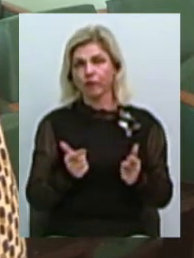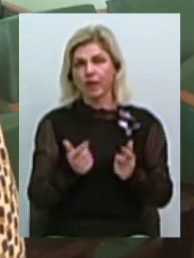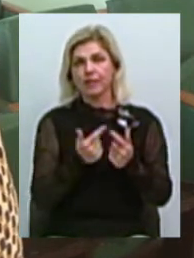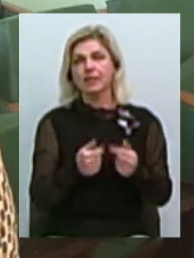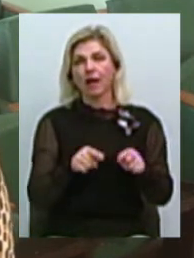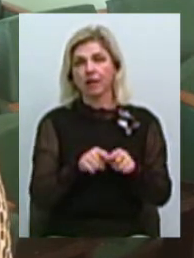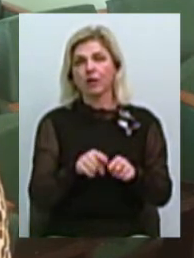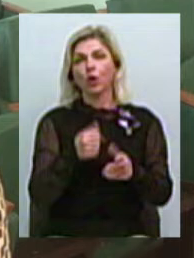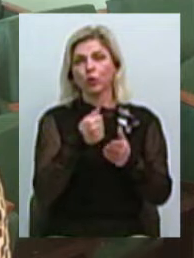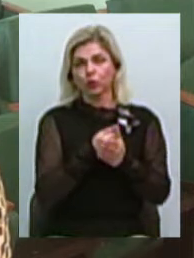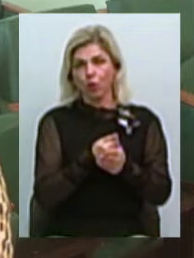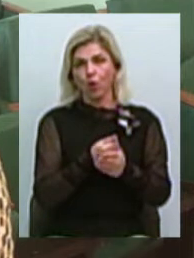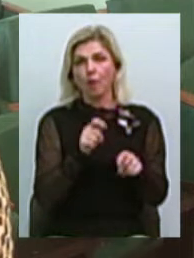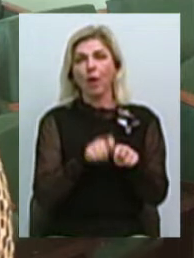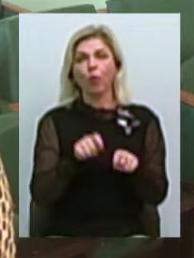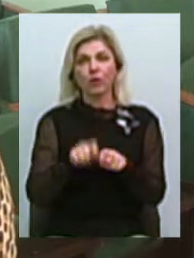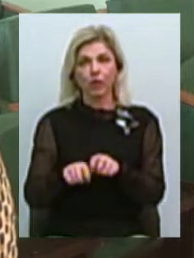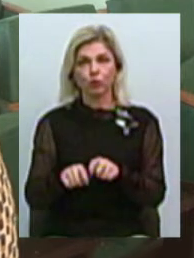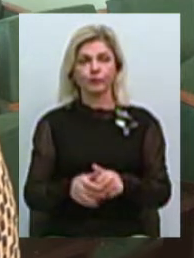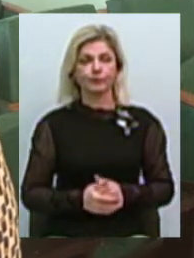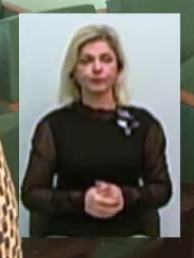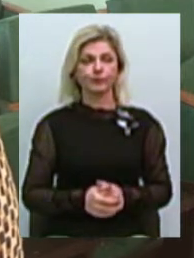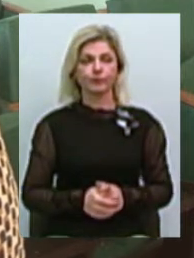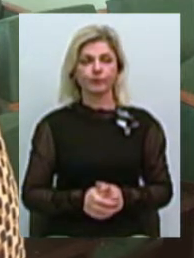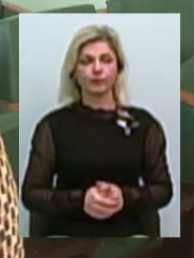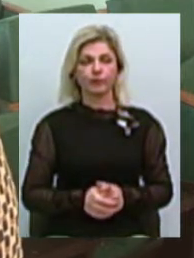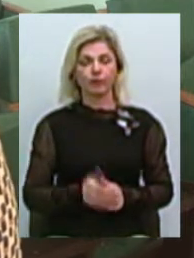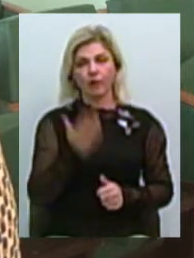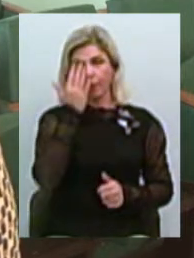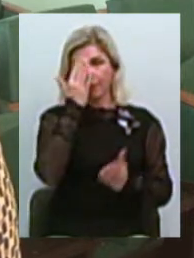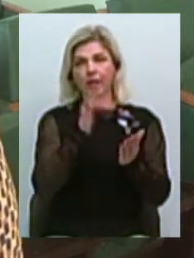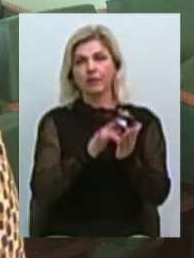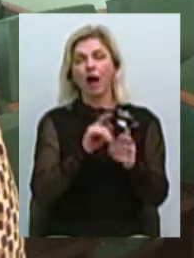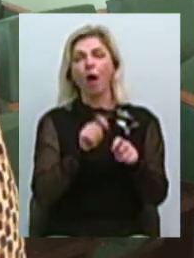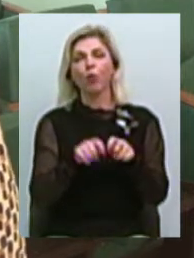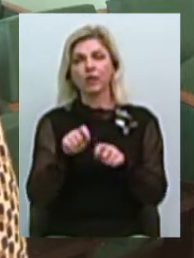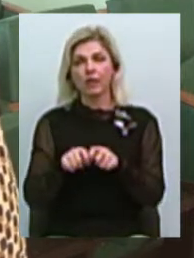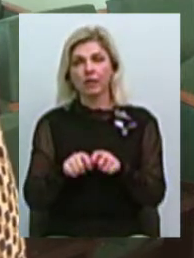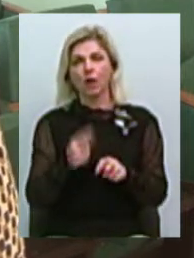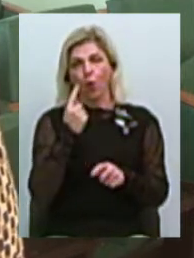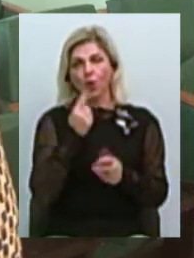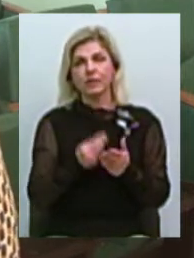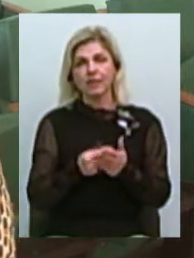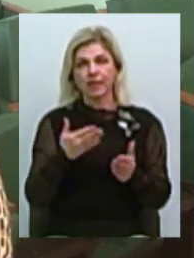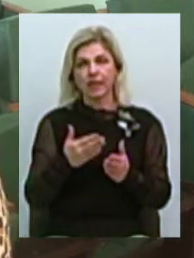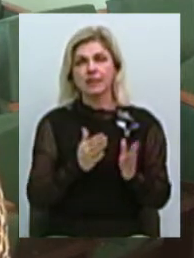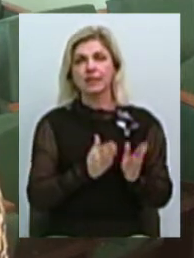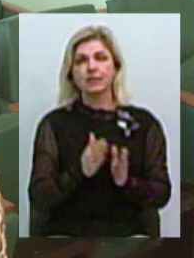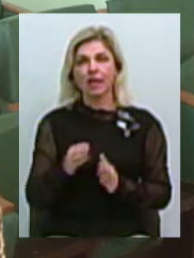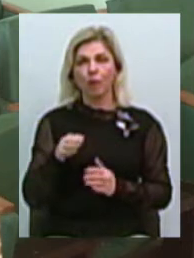до інституційного аудиту. Бо мета інституційного аудиту – саме оцінити